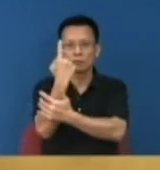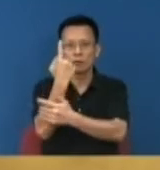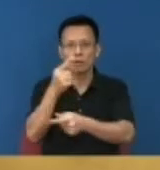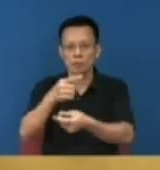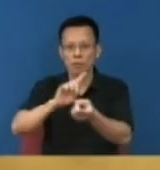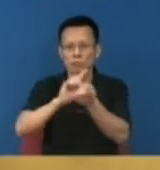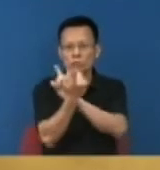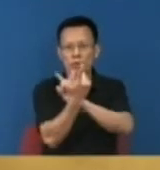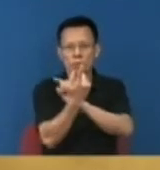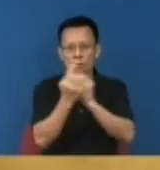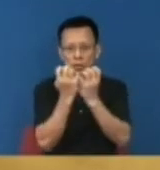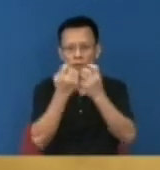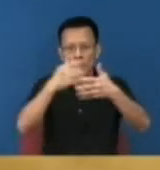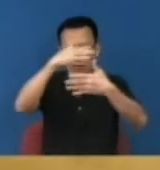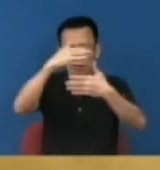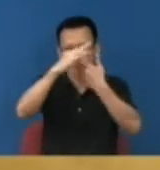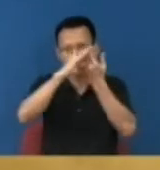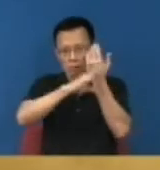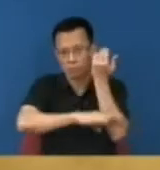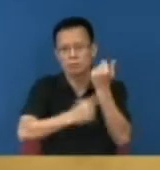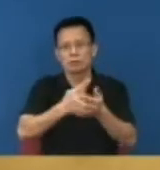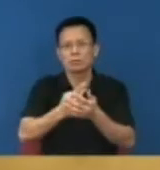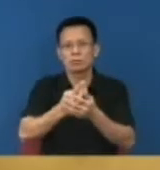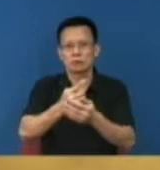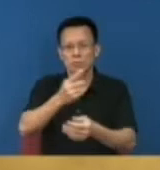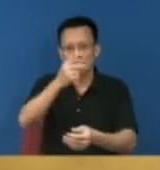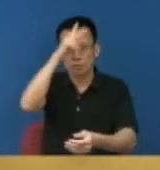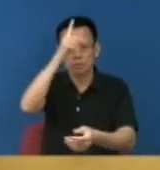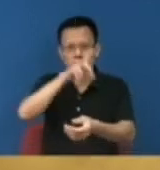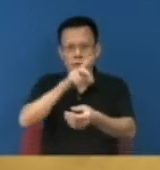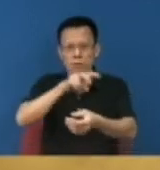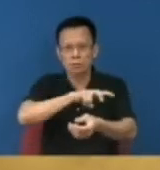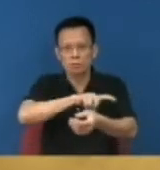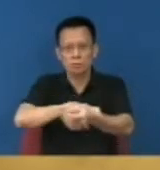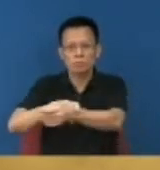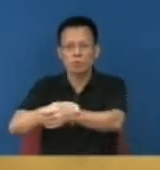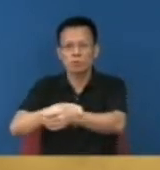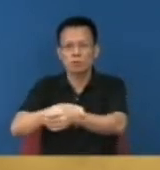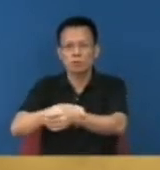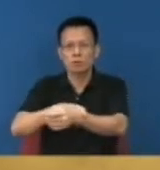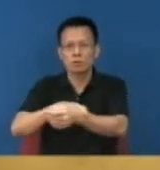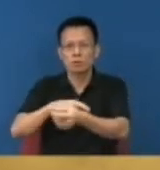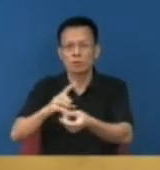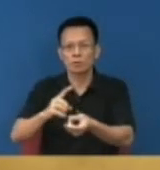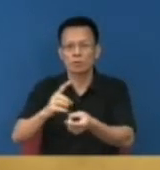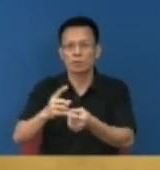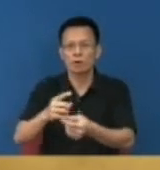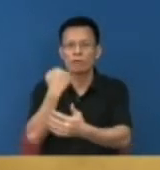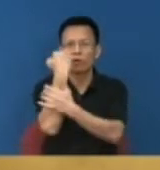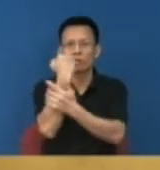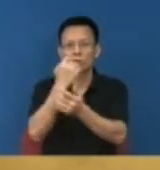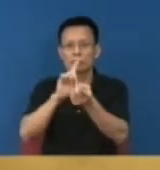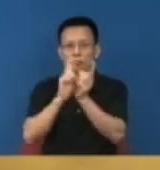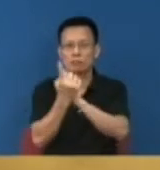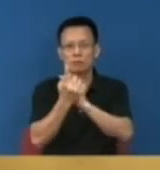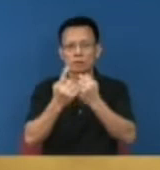的。这个政治检控那一部分暂时没说，反对逮捕机制呢其实大家都知